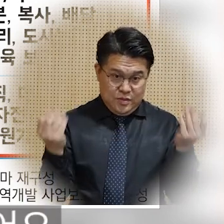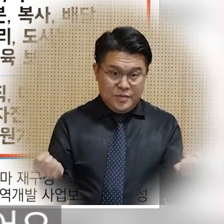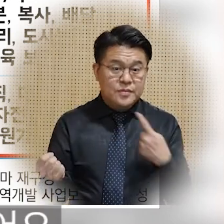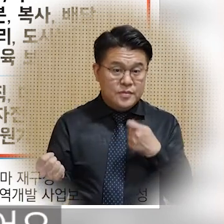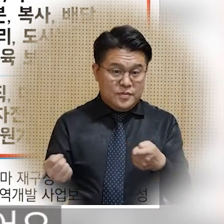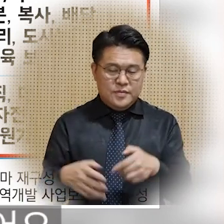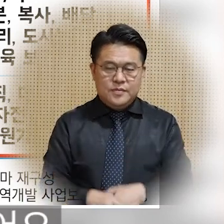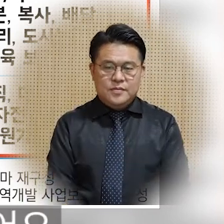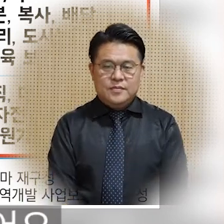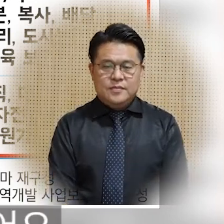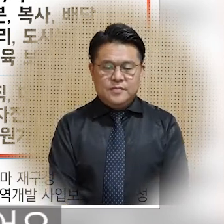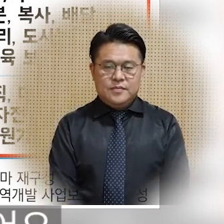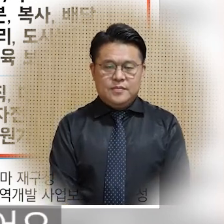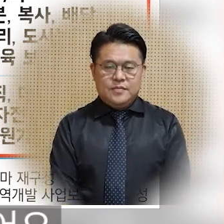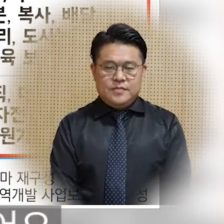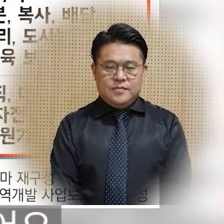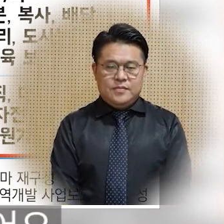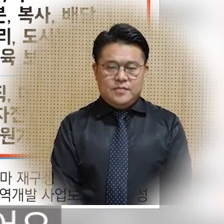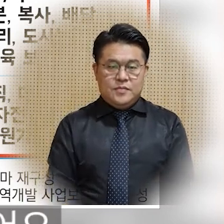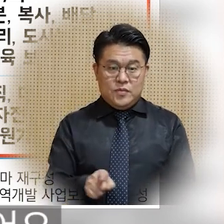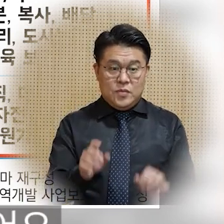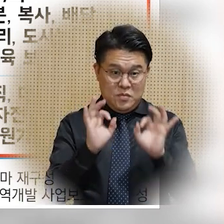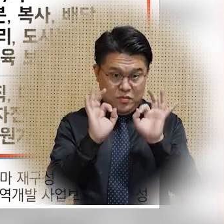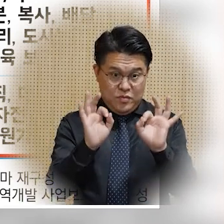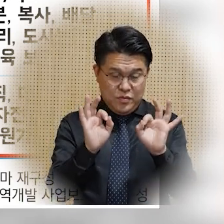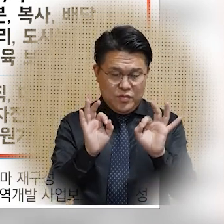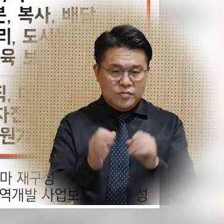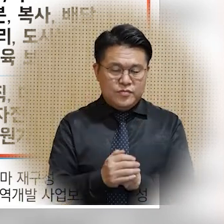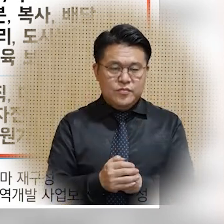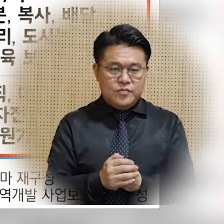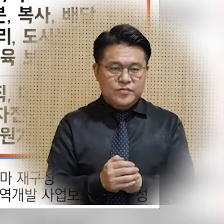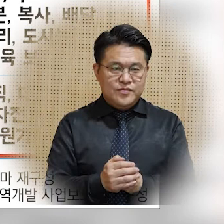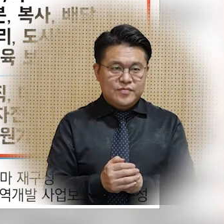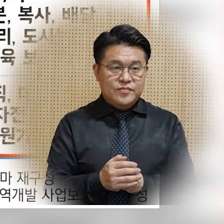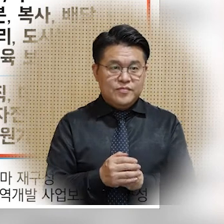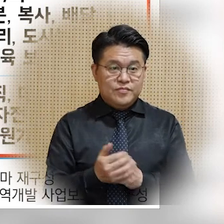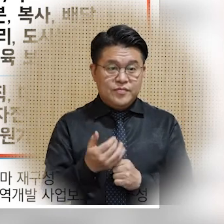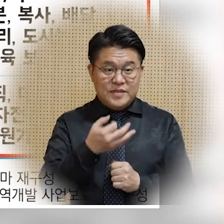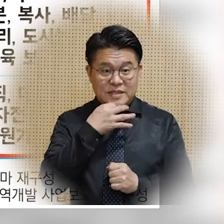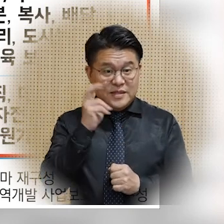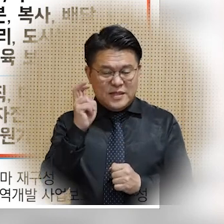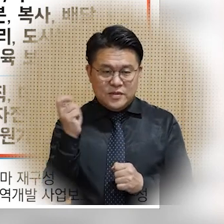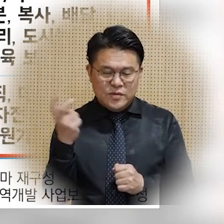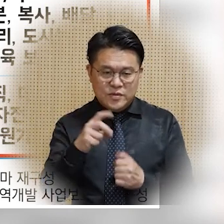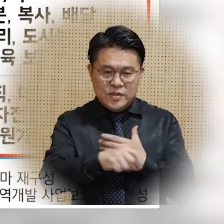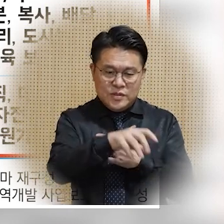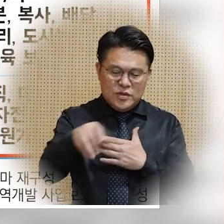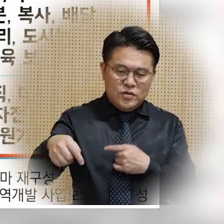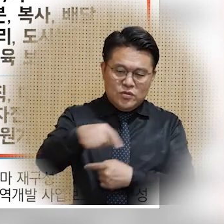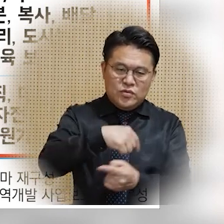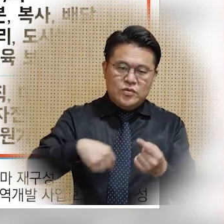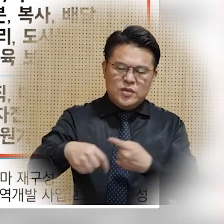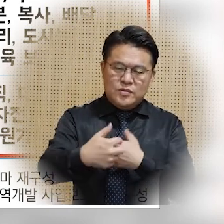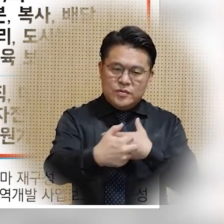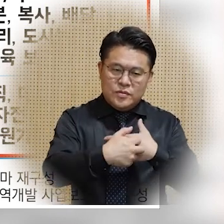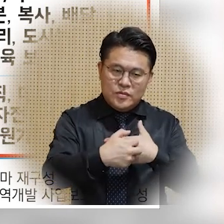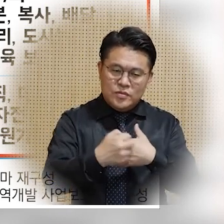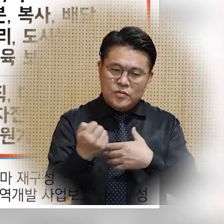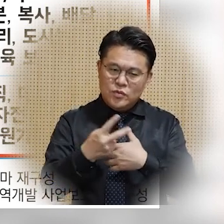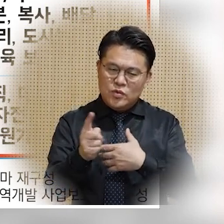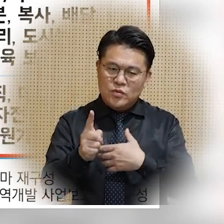가지 직무들이 또 다양하게 이제 개발된 사례들이 또 있어요. 이런 것도 한번 살펴보시면 좋을 것 같습니다. 그래서 지역에서 운영하는